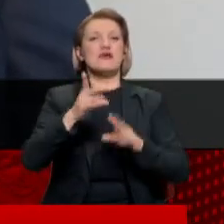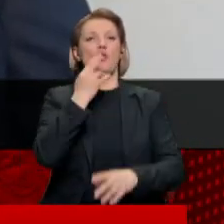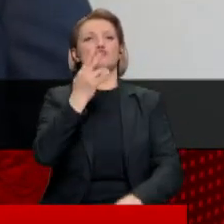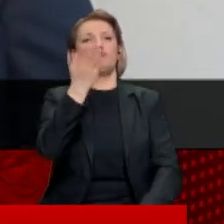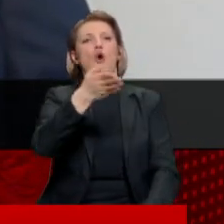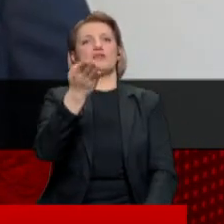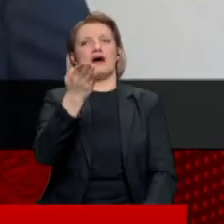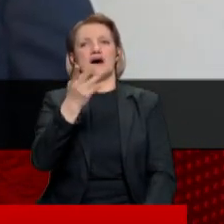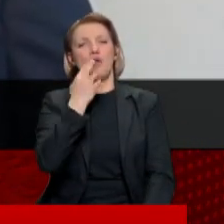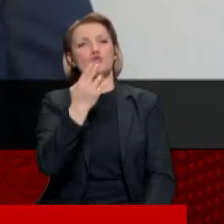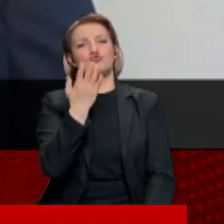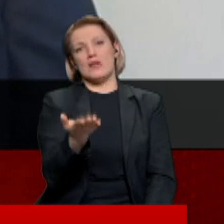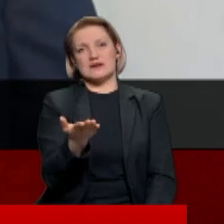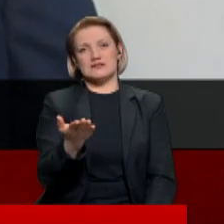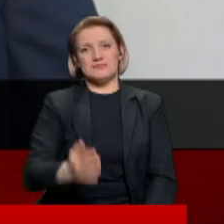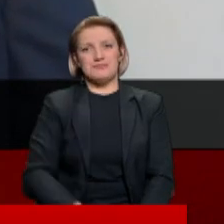Konuşuyor orada. Konuşuyor.